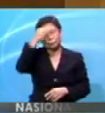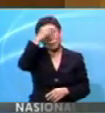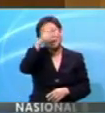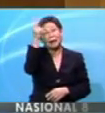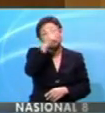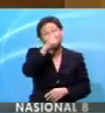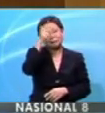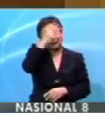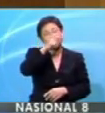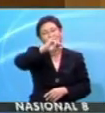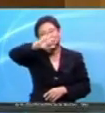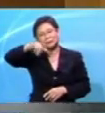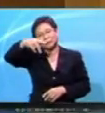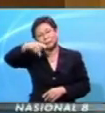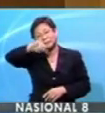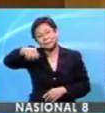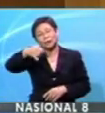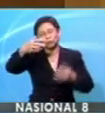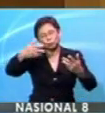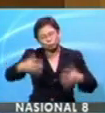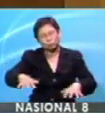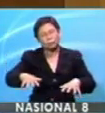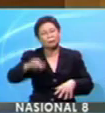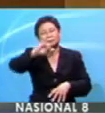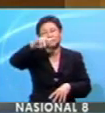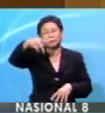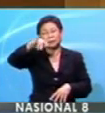kerajaan jpj telah mengambil